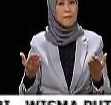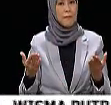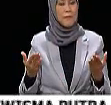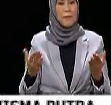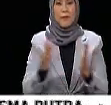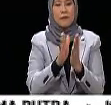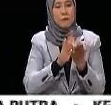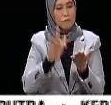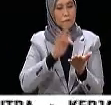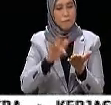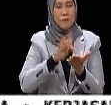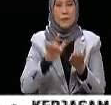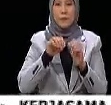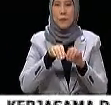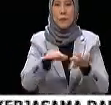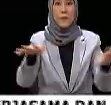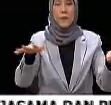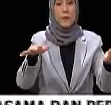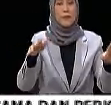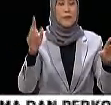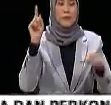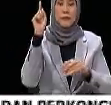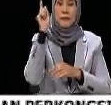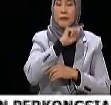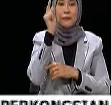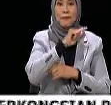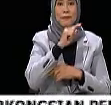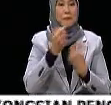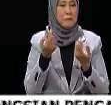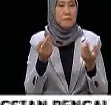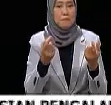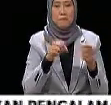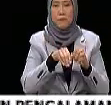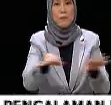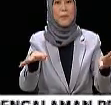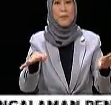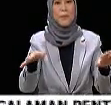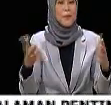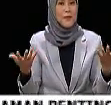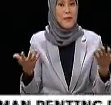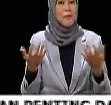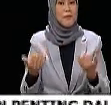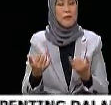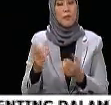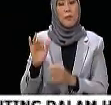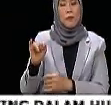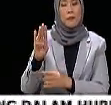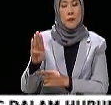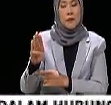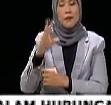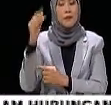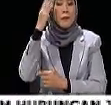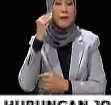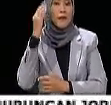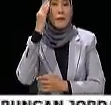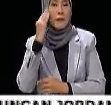muzaysyahaat9313 ngat sangat lencam ini mungkin peka demi yang akan menjadikan kedudukan wib dan